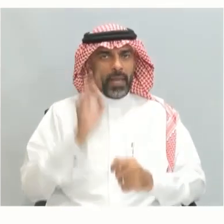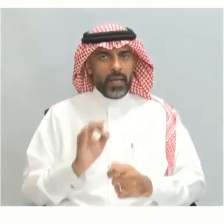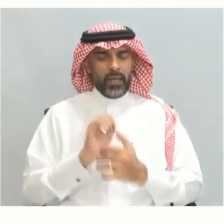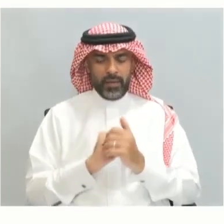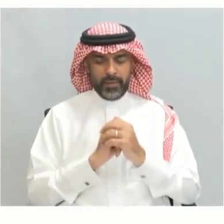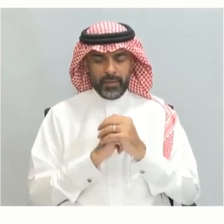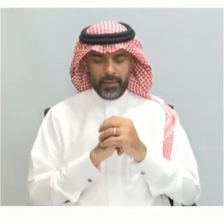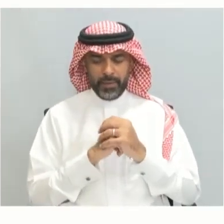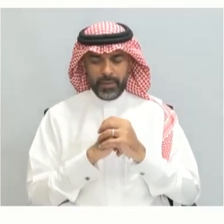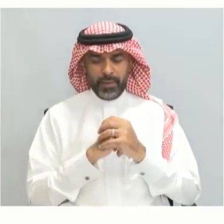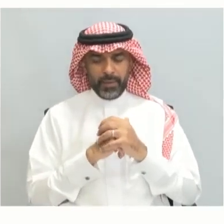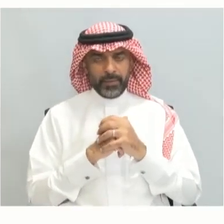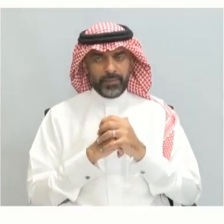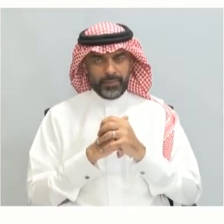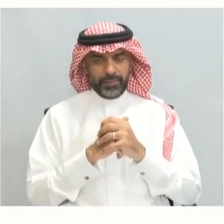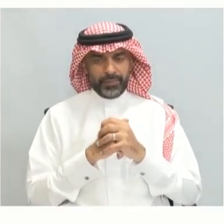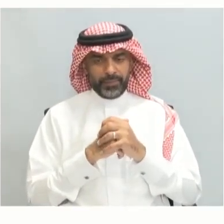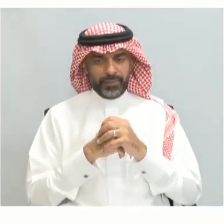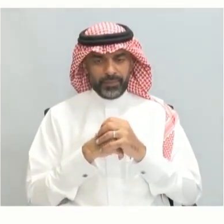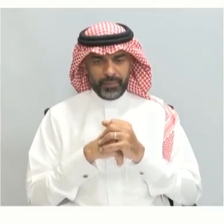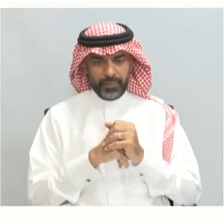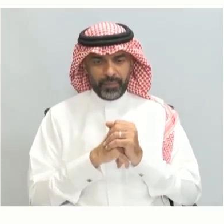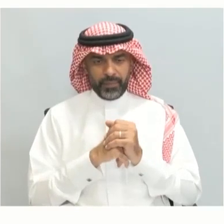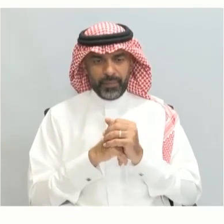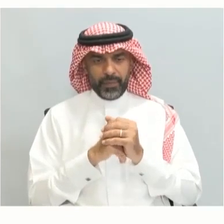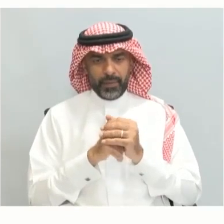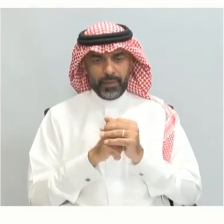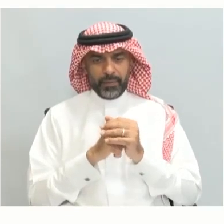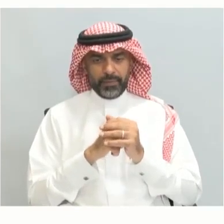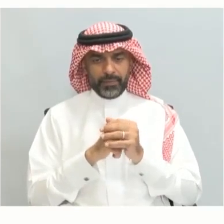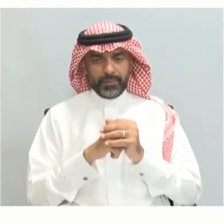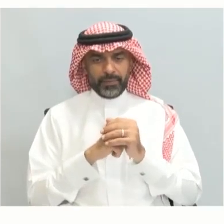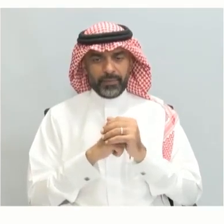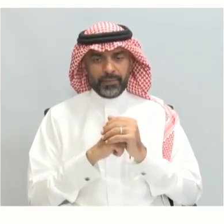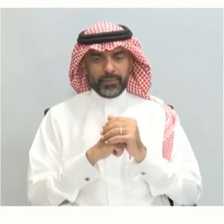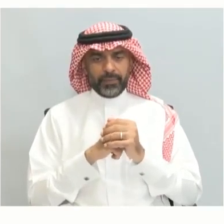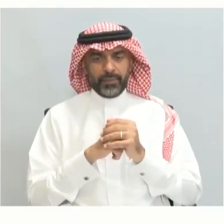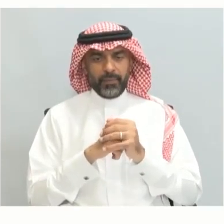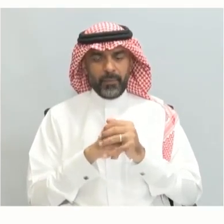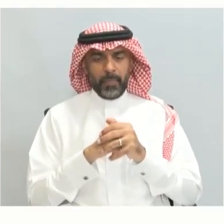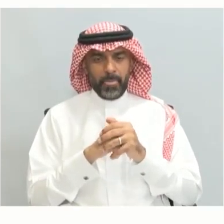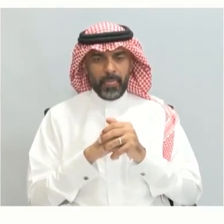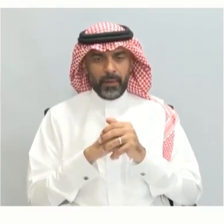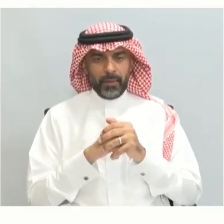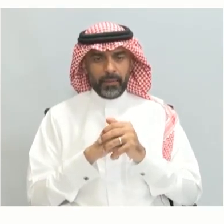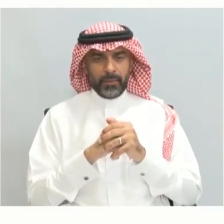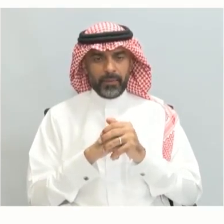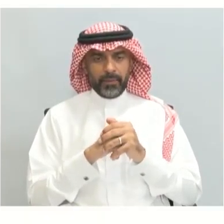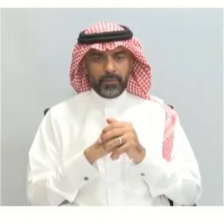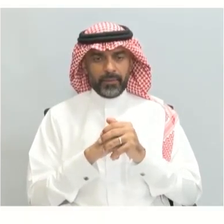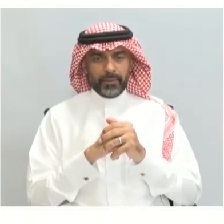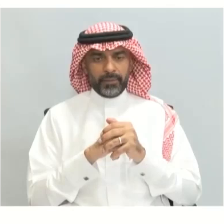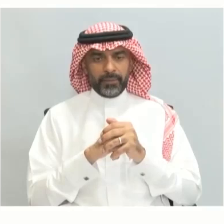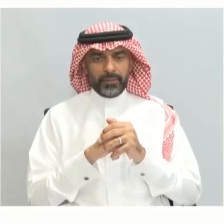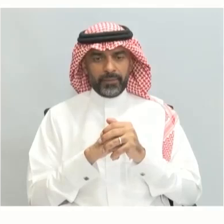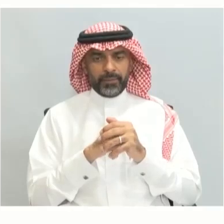او هذه المسافه على الخريطه نستخرجها حقيقه بما هي موجوده على